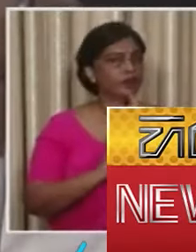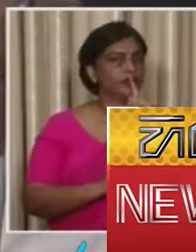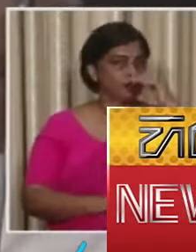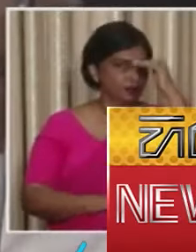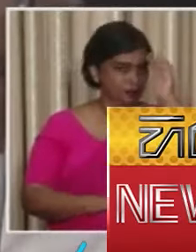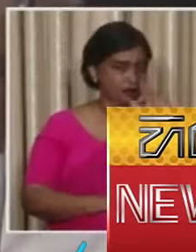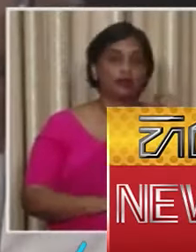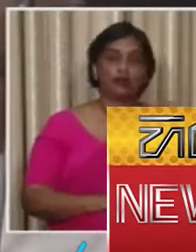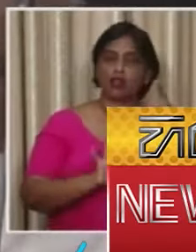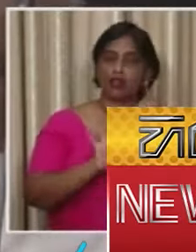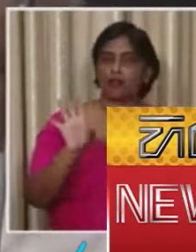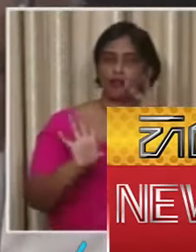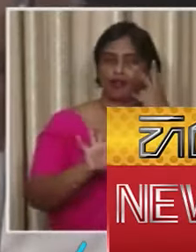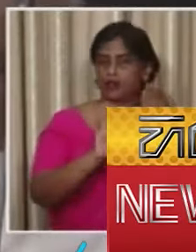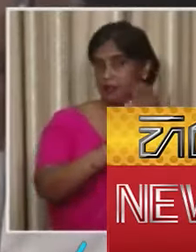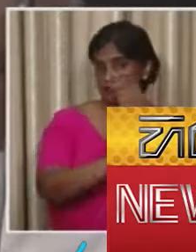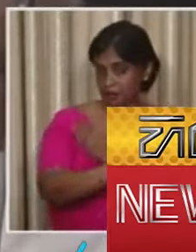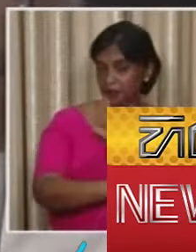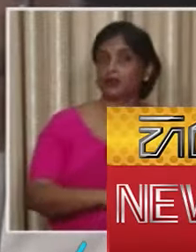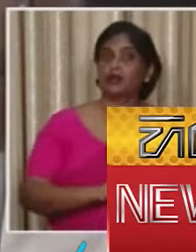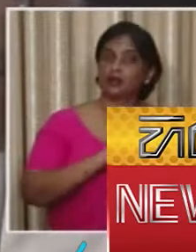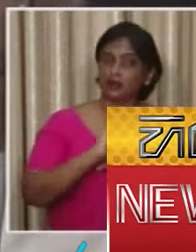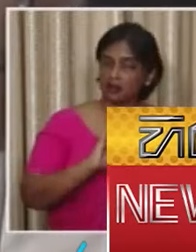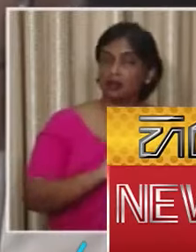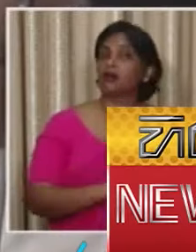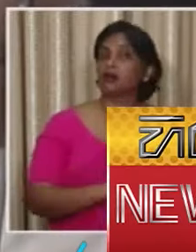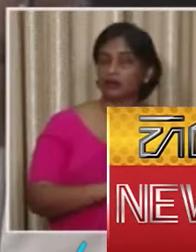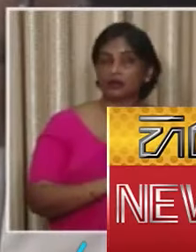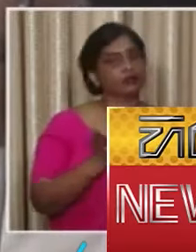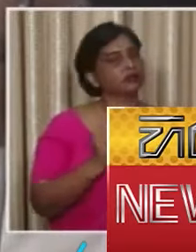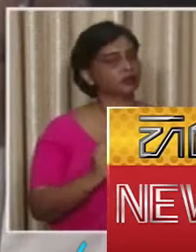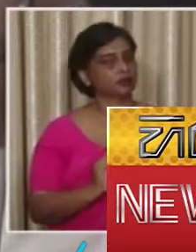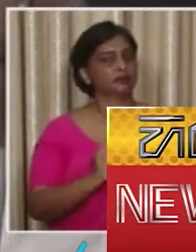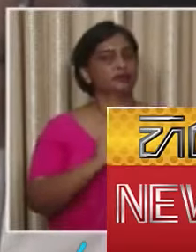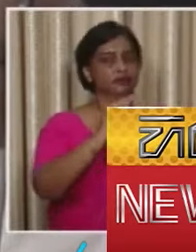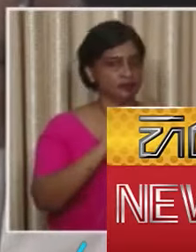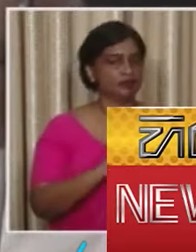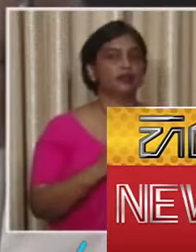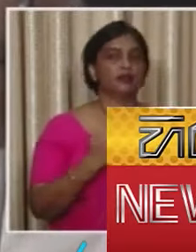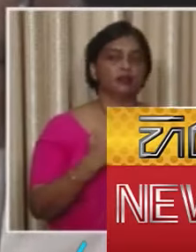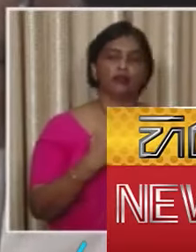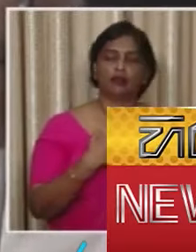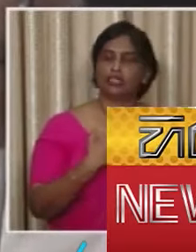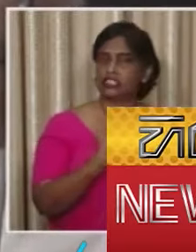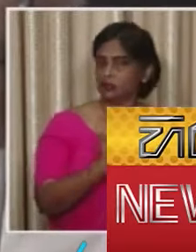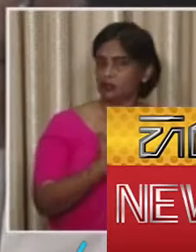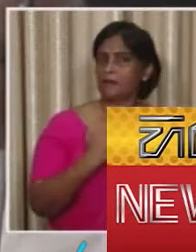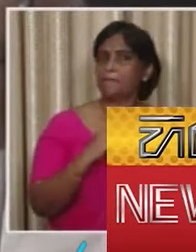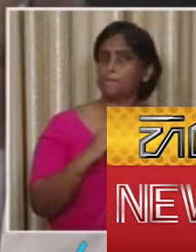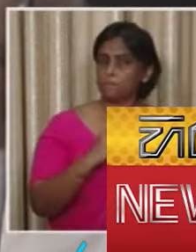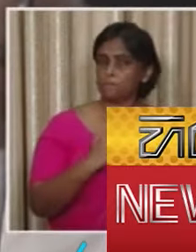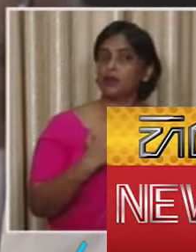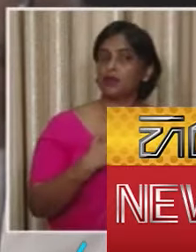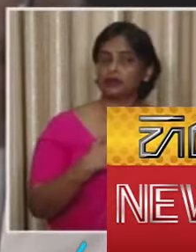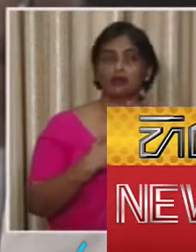කතානායකතුමනි, මීට අවුරුදු 2කට පමණ කලින් රටේ ආර්ථිකය යළි නංවාලීමේ අභියෝගය මම භාරගත්තාට පස්සේ